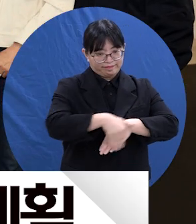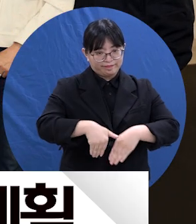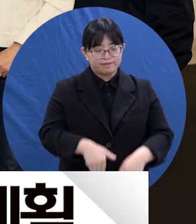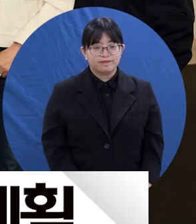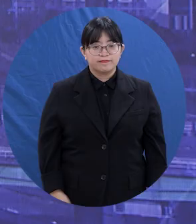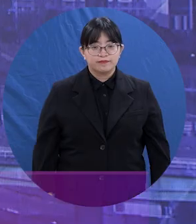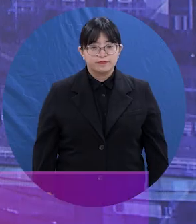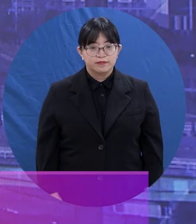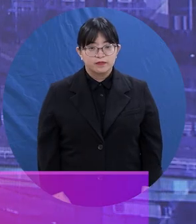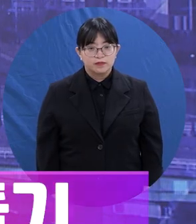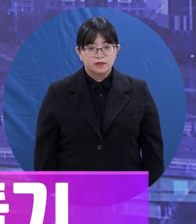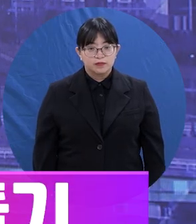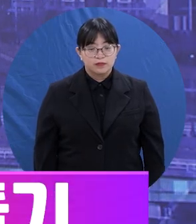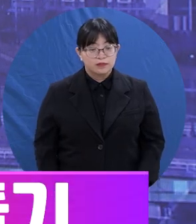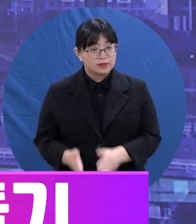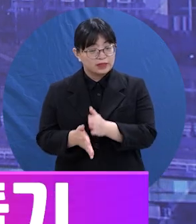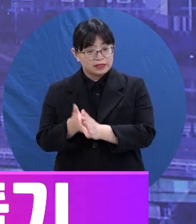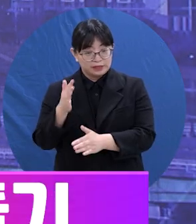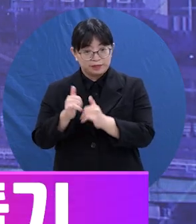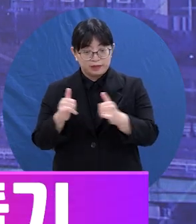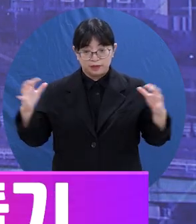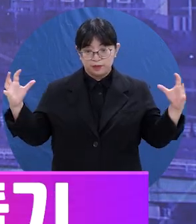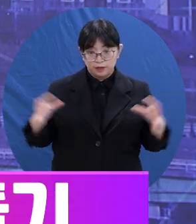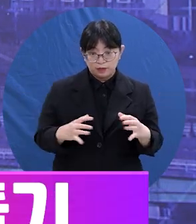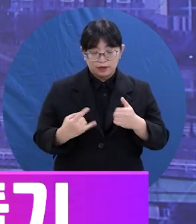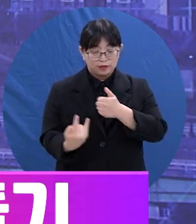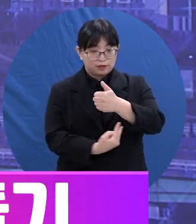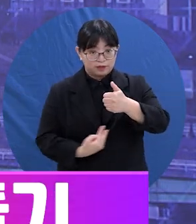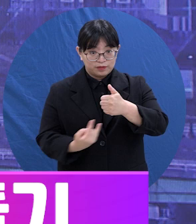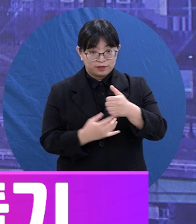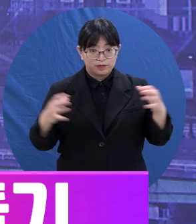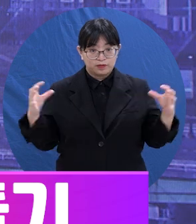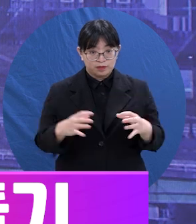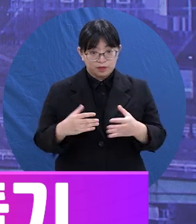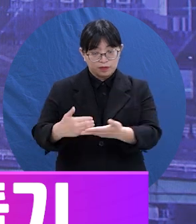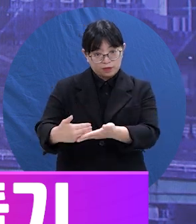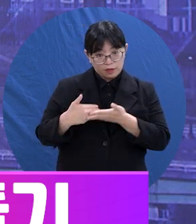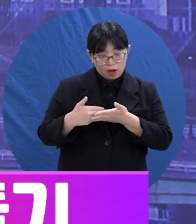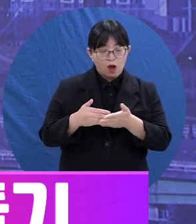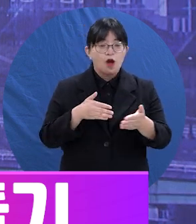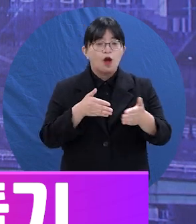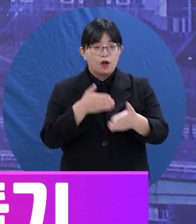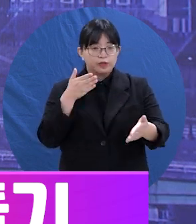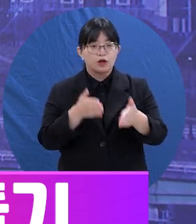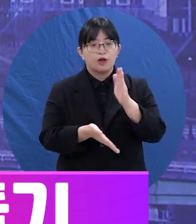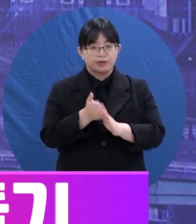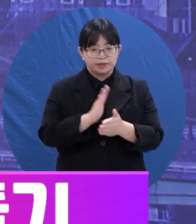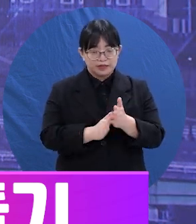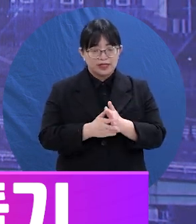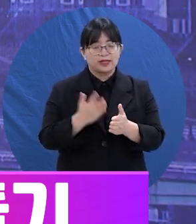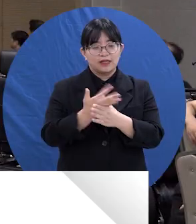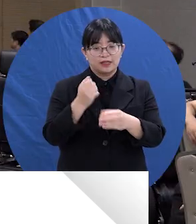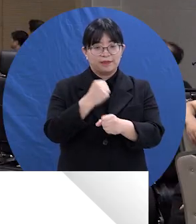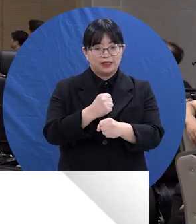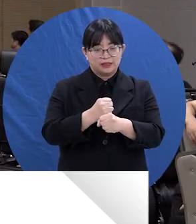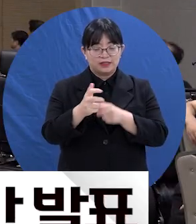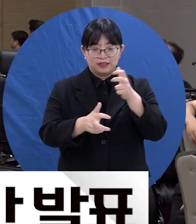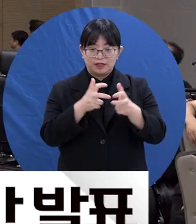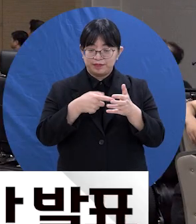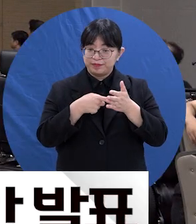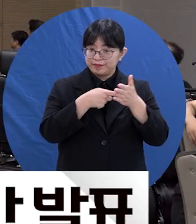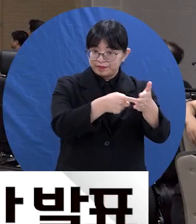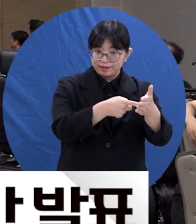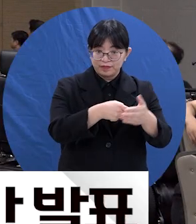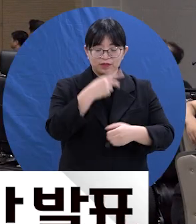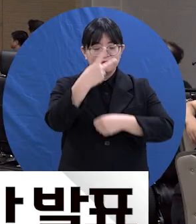계획입니다. 양산시 시민통합위원회의 제안을 바탕으로 장벽 없는 양산 만들기 사업을 추진해 올해 2년차를